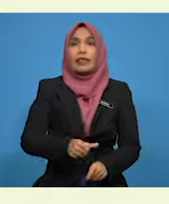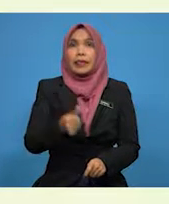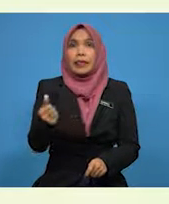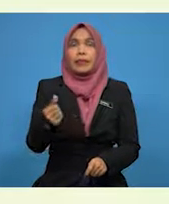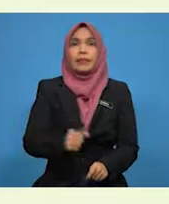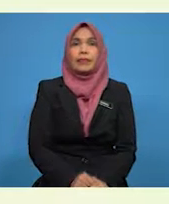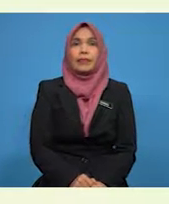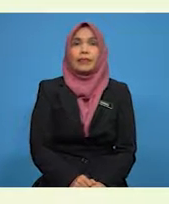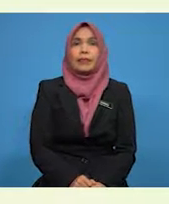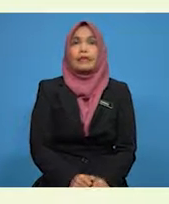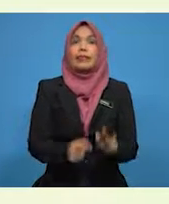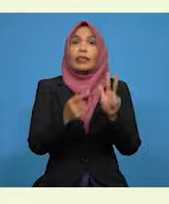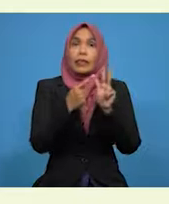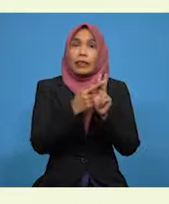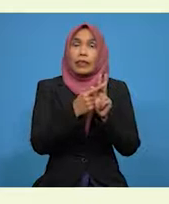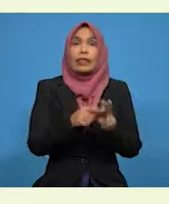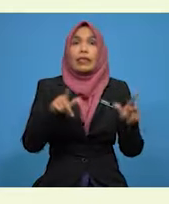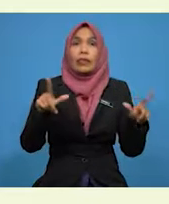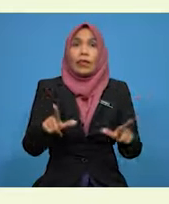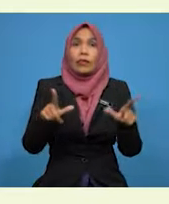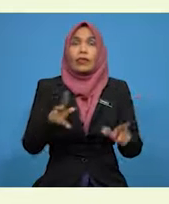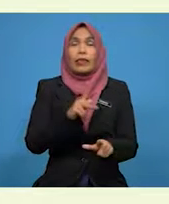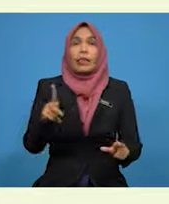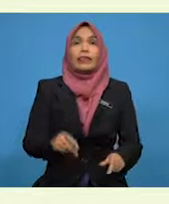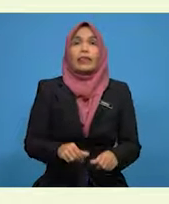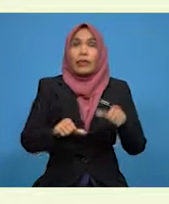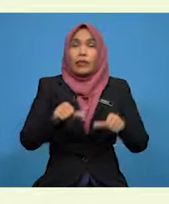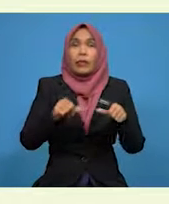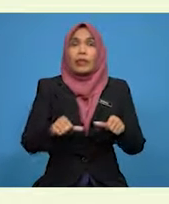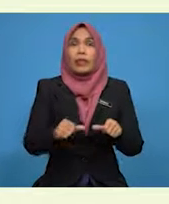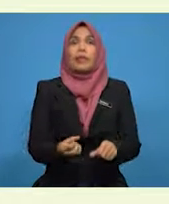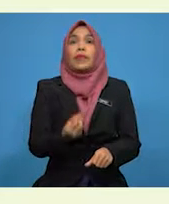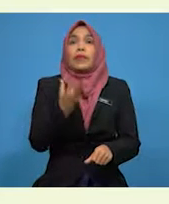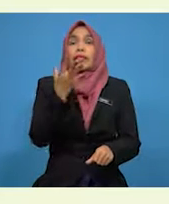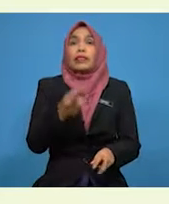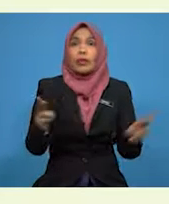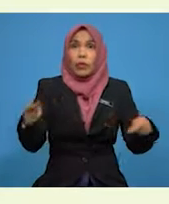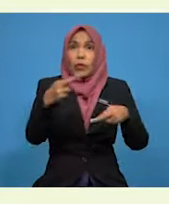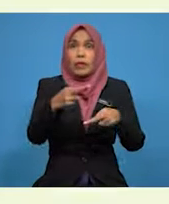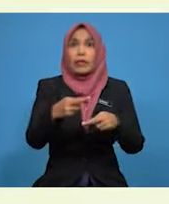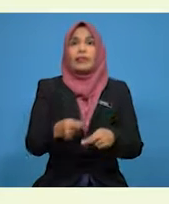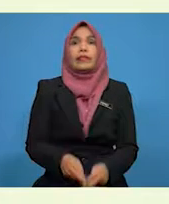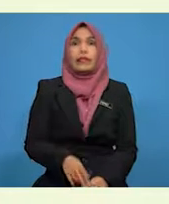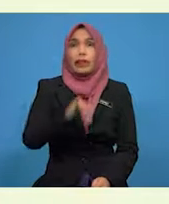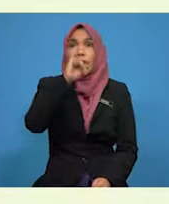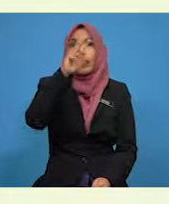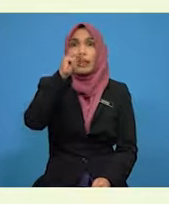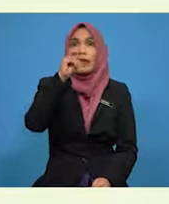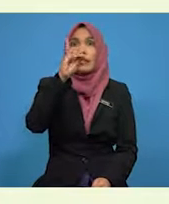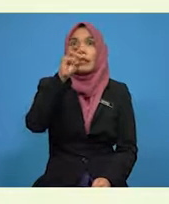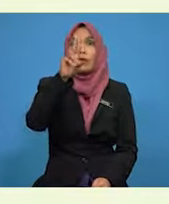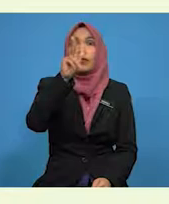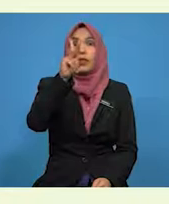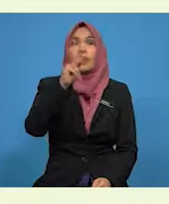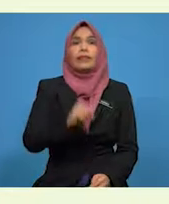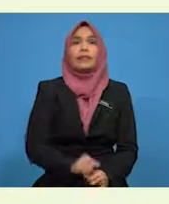Ketiga, melakukan aktiviti pemanasan ruang perindukan sebelum ketibaan poultry DOC